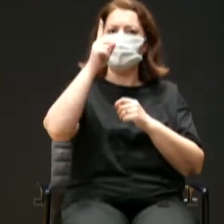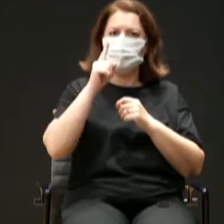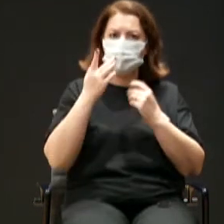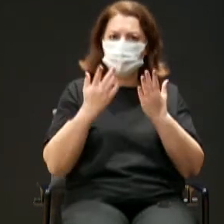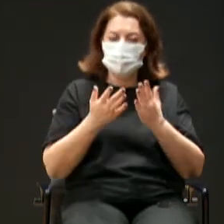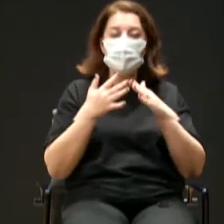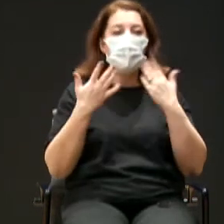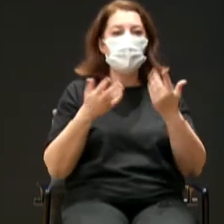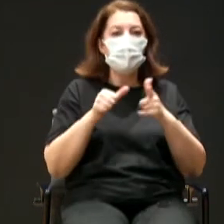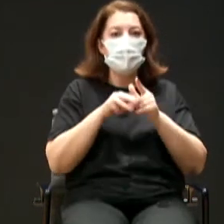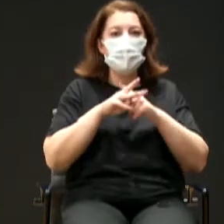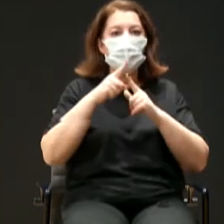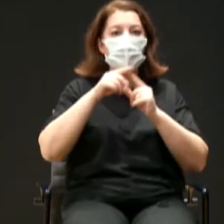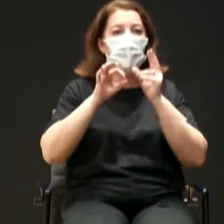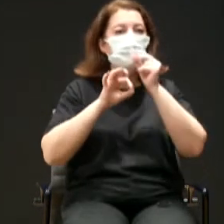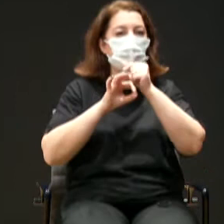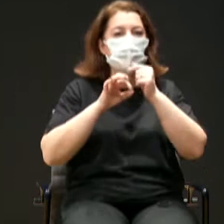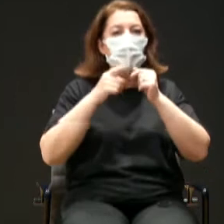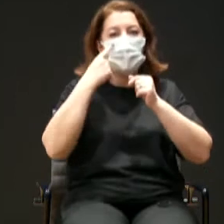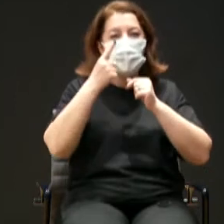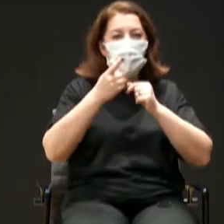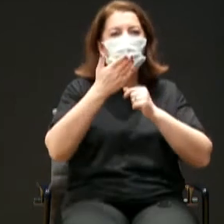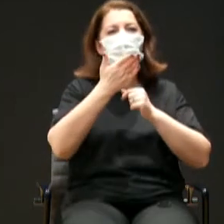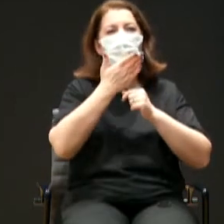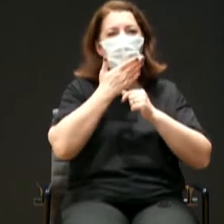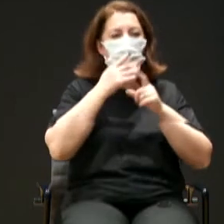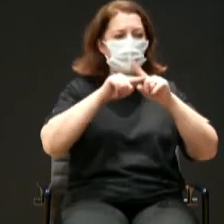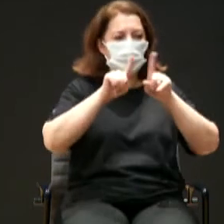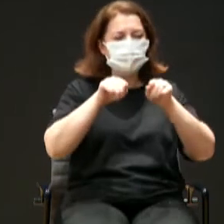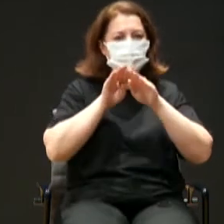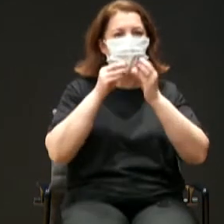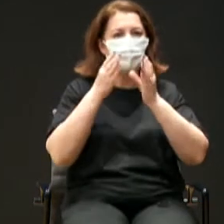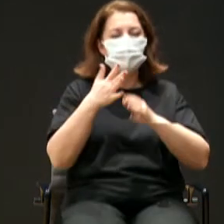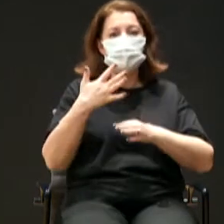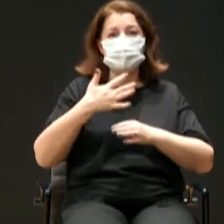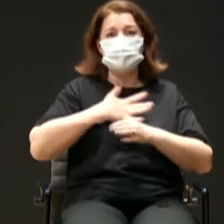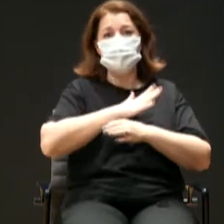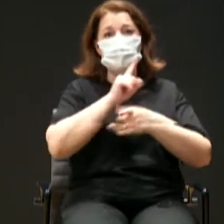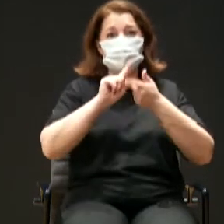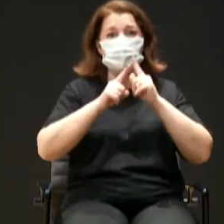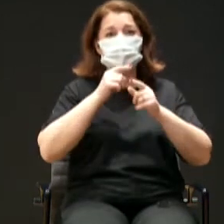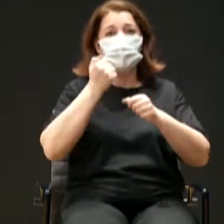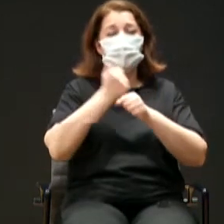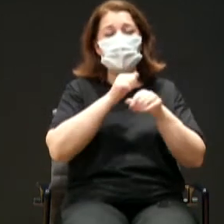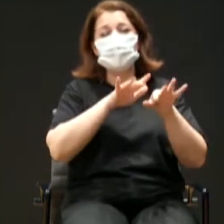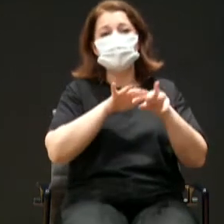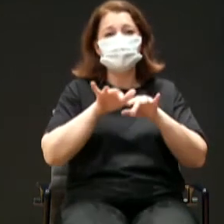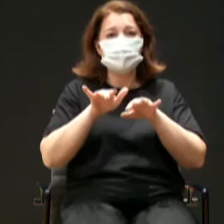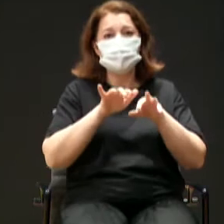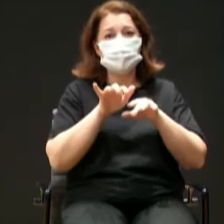FETÖ'nün arazilerine, okul arazilerine destek veren Cumhuriyet Halk Partisi'nin genel